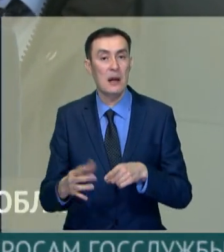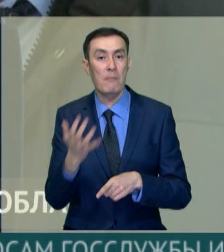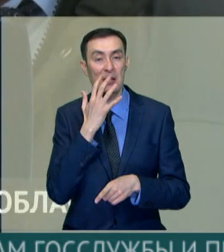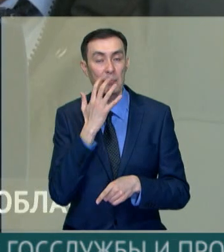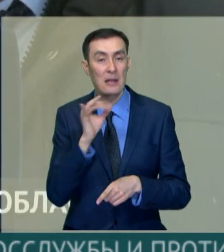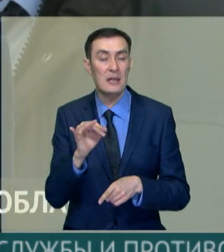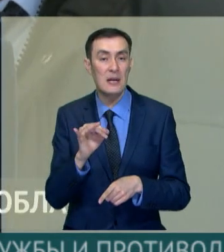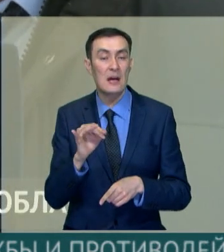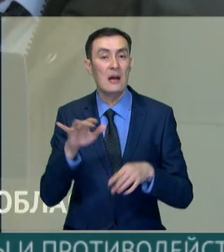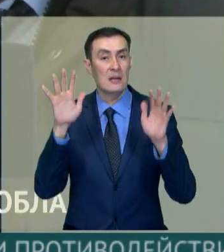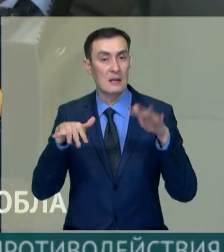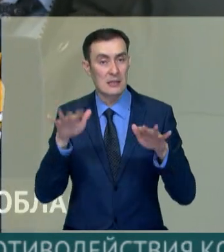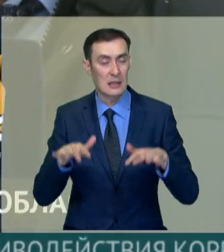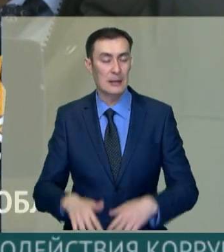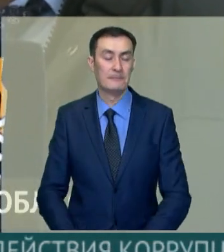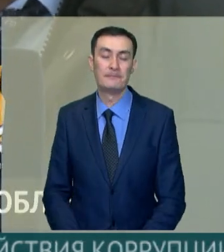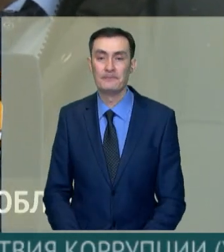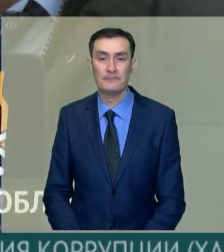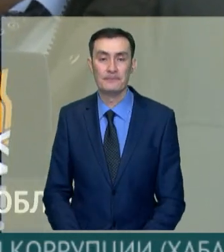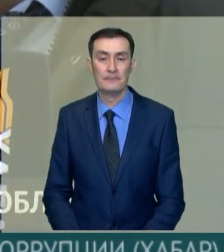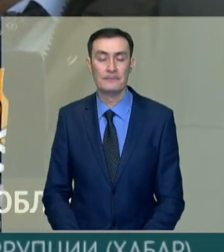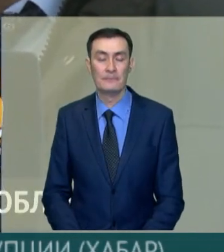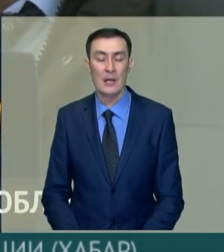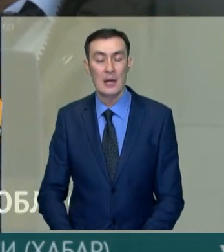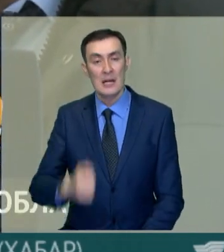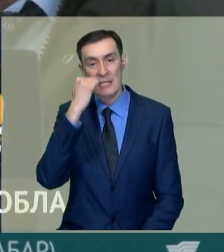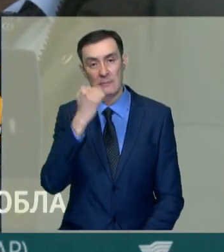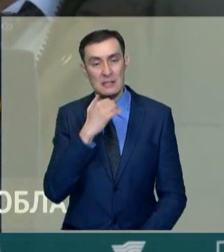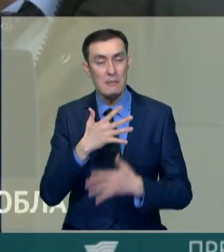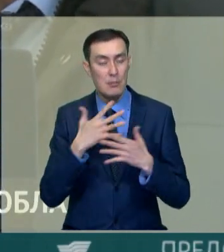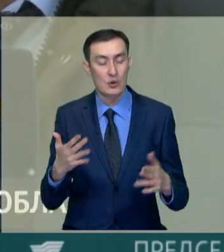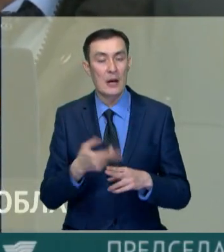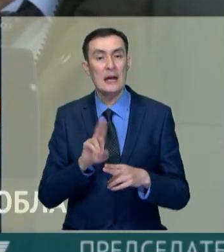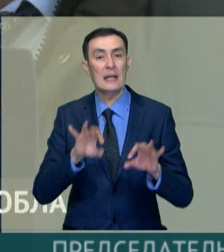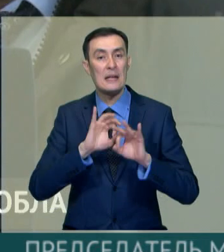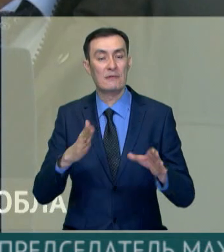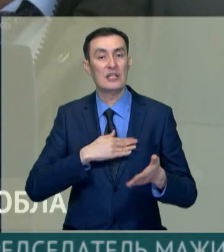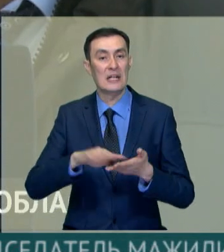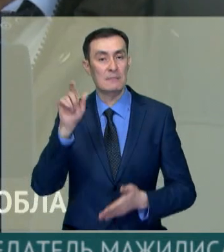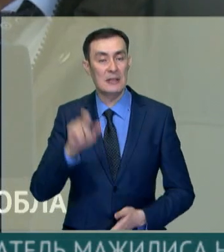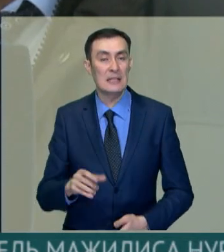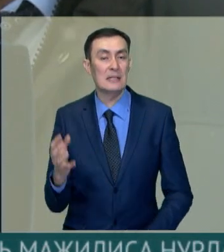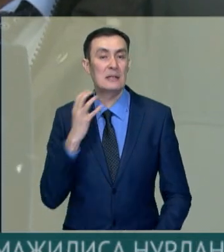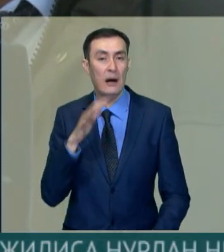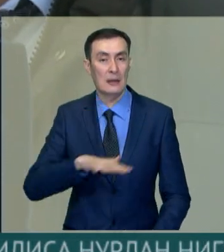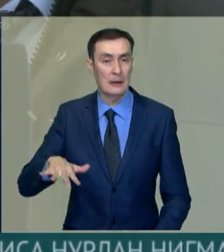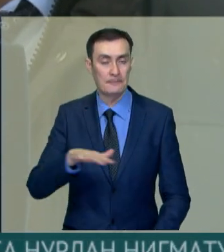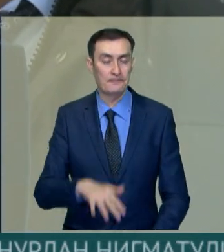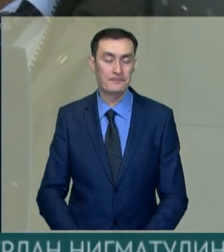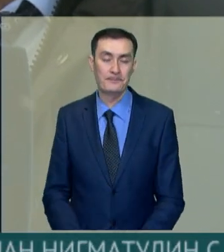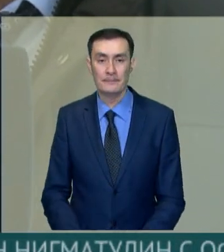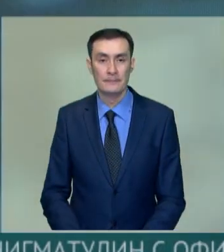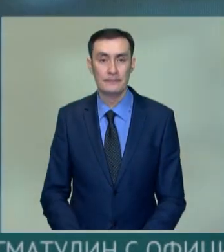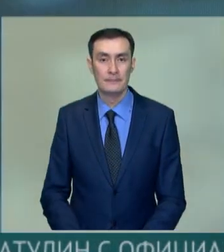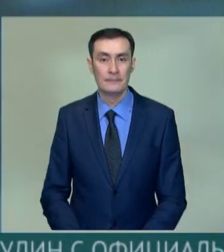и небольшие осадки. Жанна? Спасибо. Это был наш корреспондент из Кызылорды Алибек Байшуленов. А мы продолжим